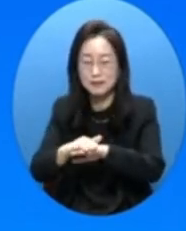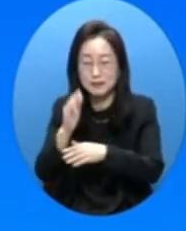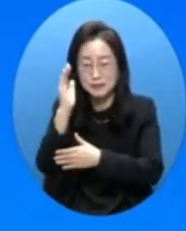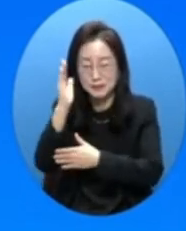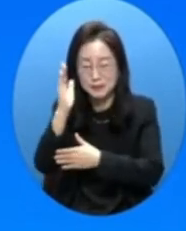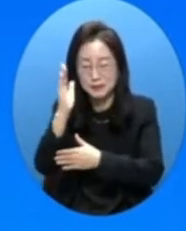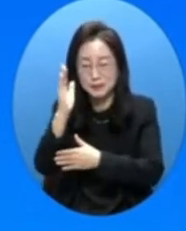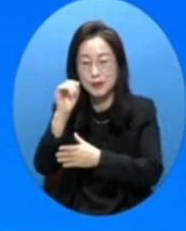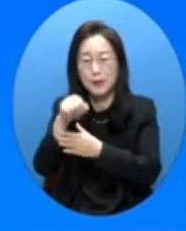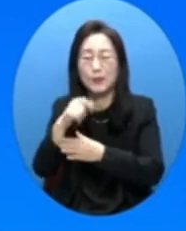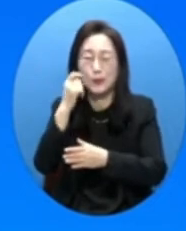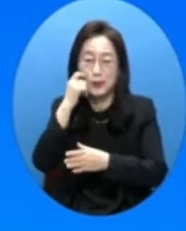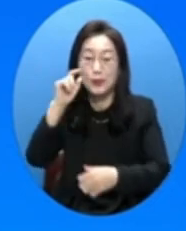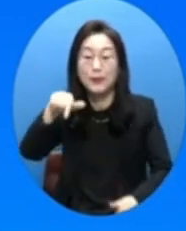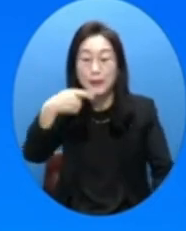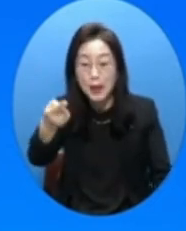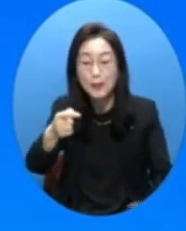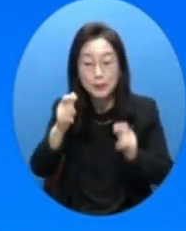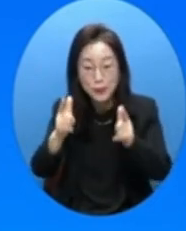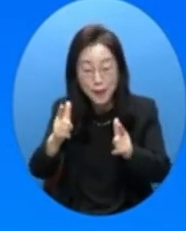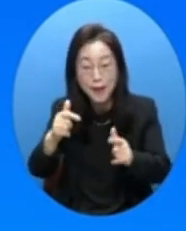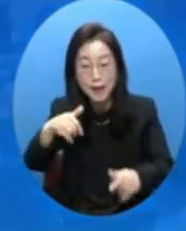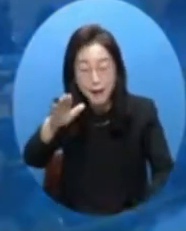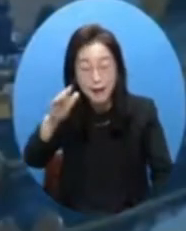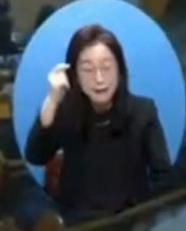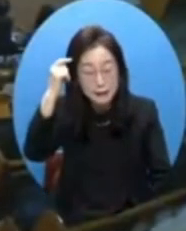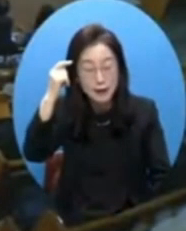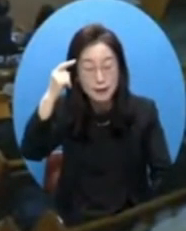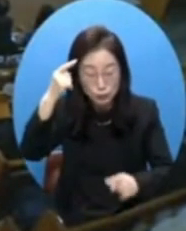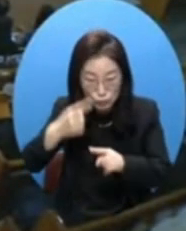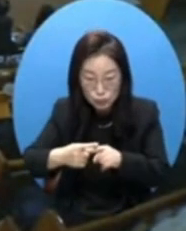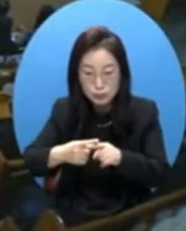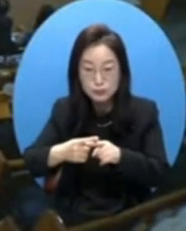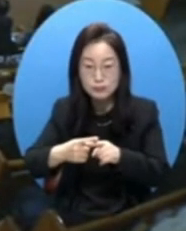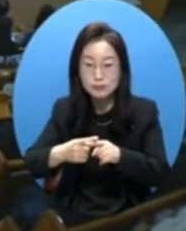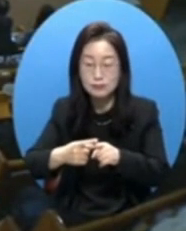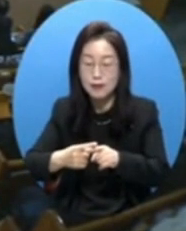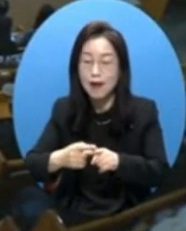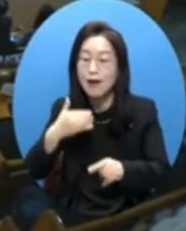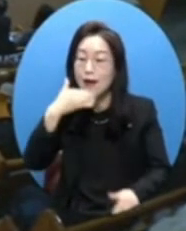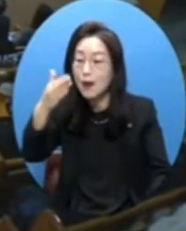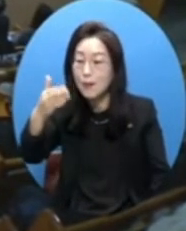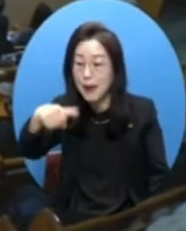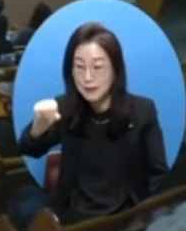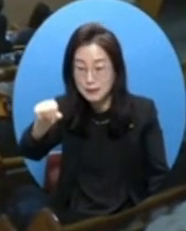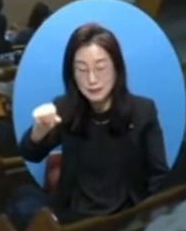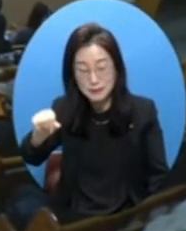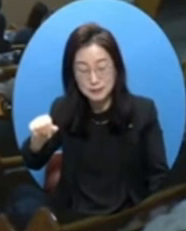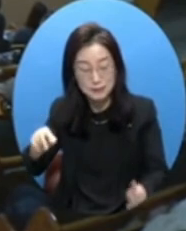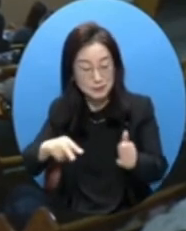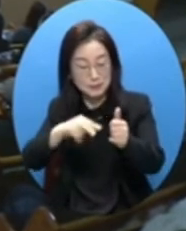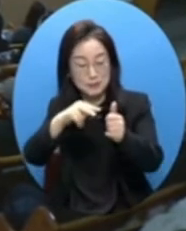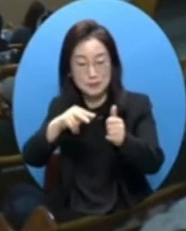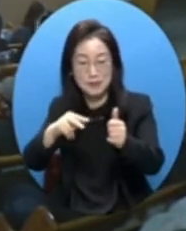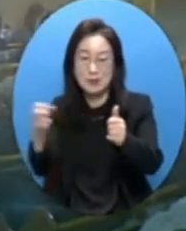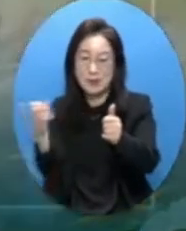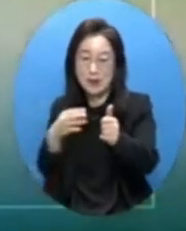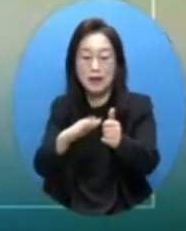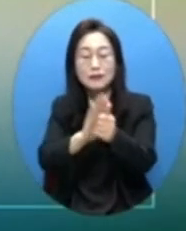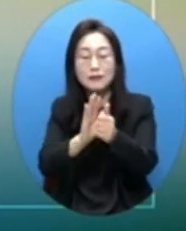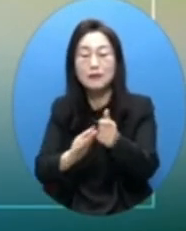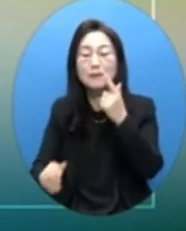응하지 못하고 다음 기회에 가도록 하겠습니다 하고 전화를 하려고 하는데 9살 한 어린아들 옆에 있다가 이런 말을 했습니다.